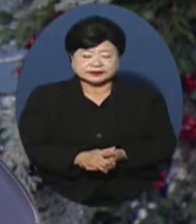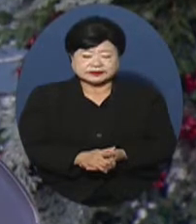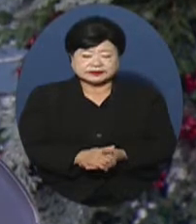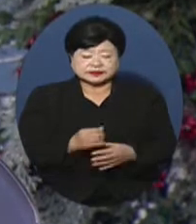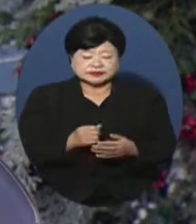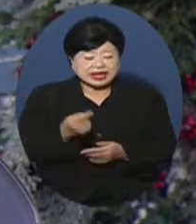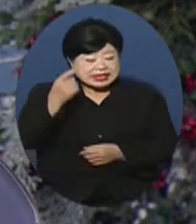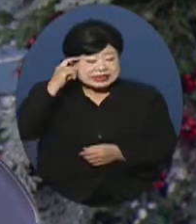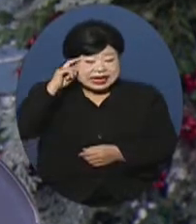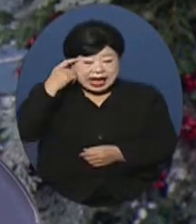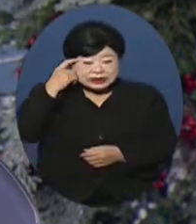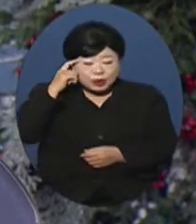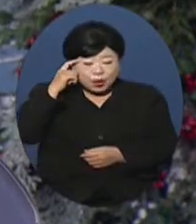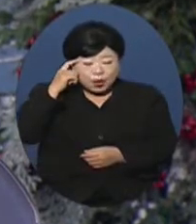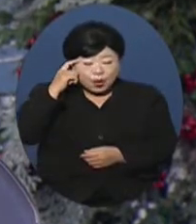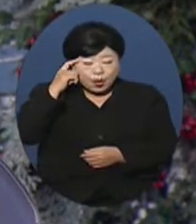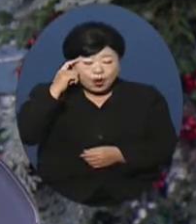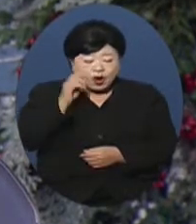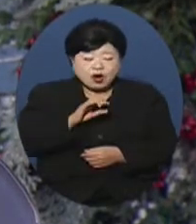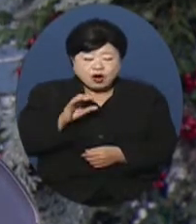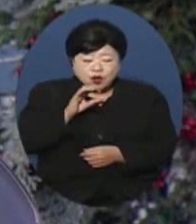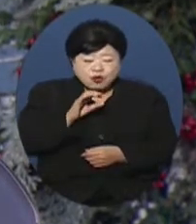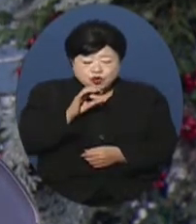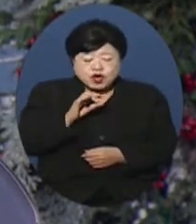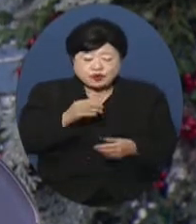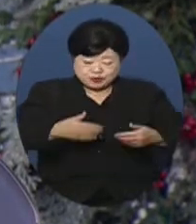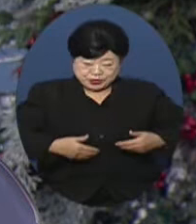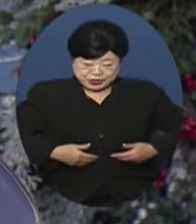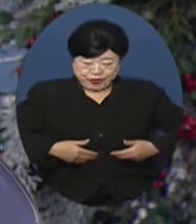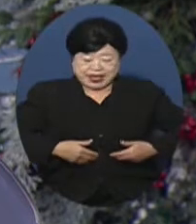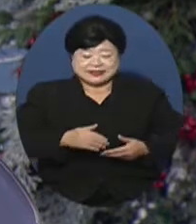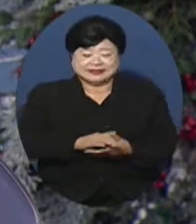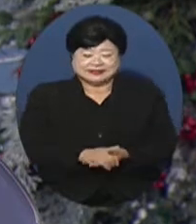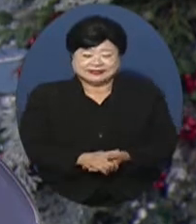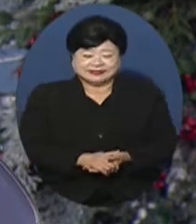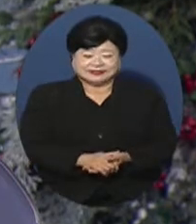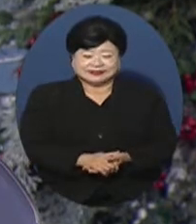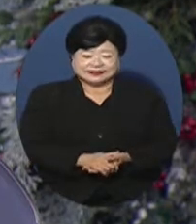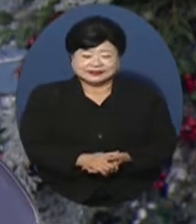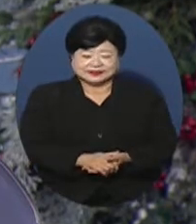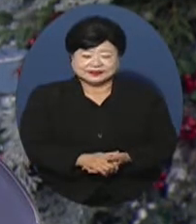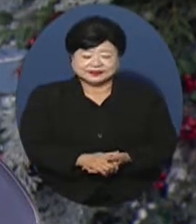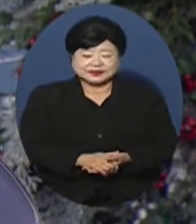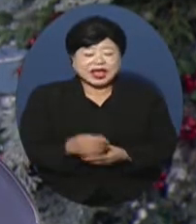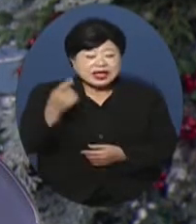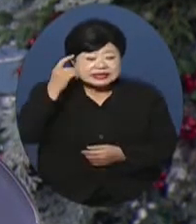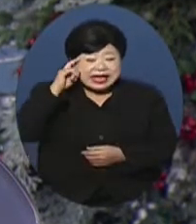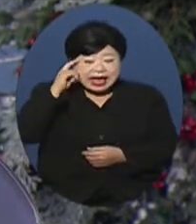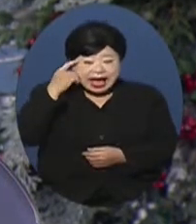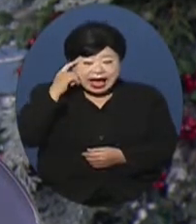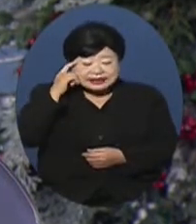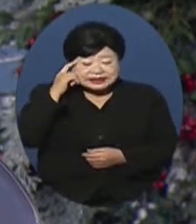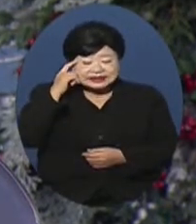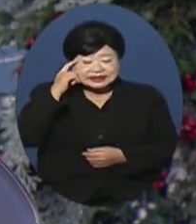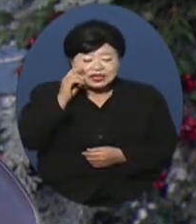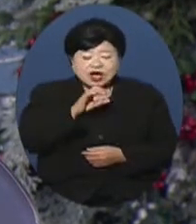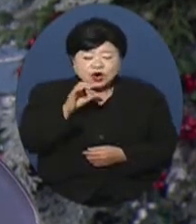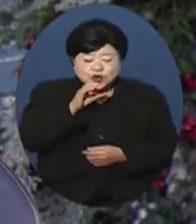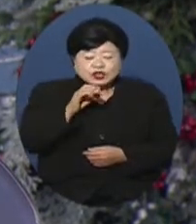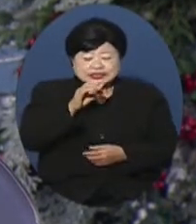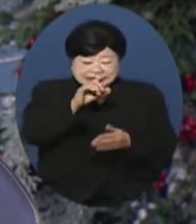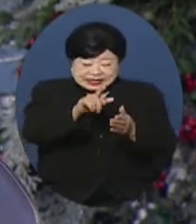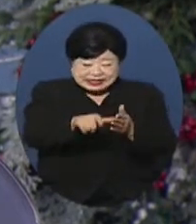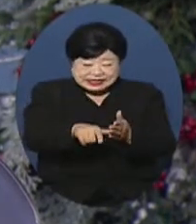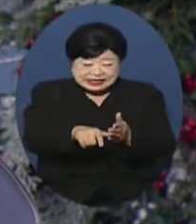흐름으로 생각도 훈련이 필요하며 자 생각할 훈련시키는